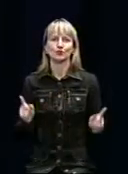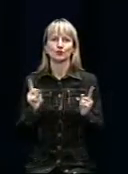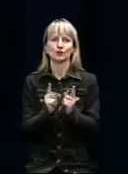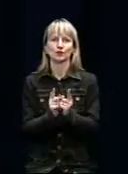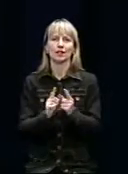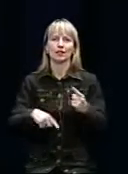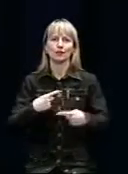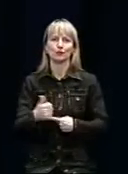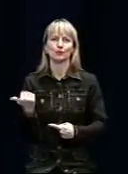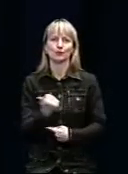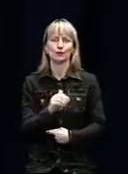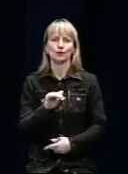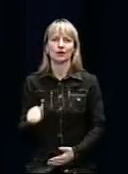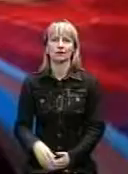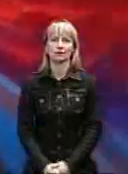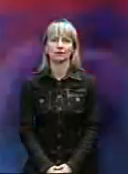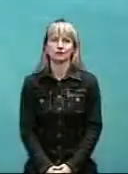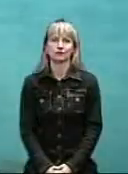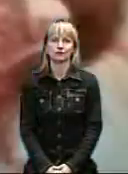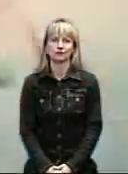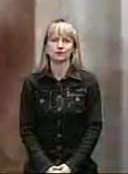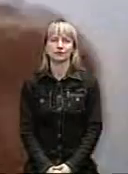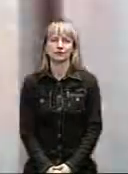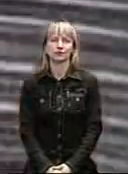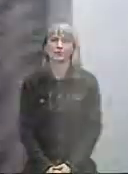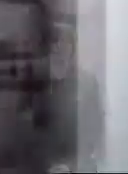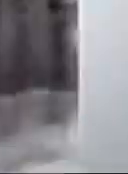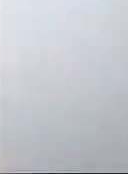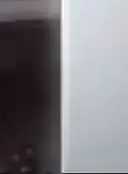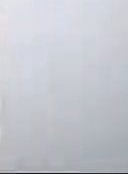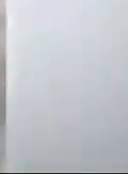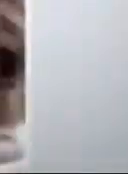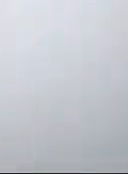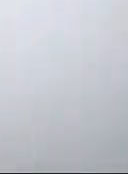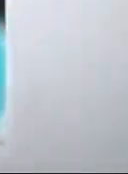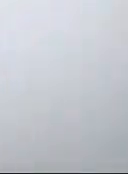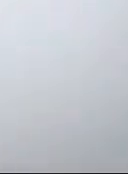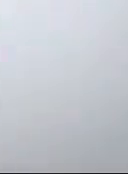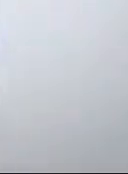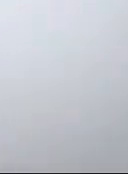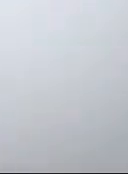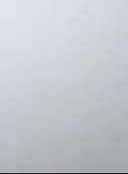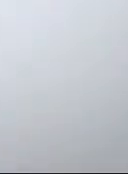Зустрінемося наступного тижня. Бувайте!